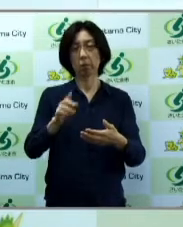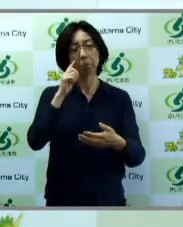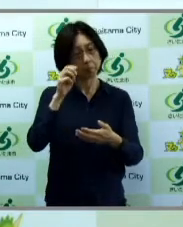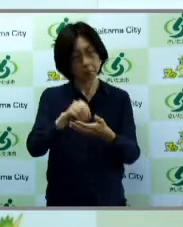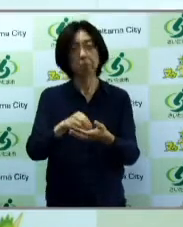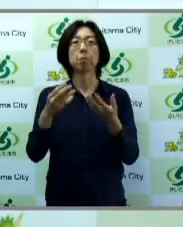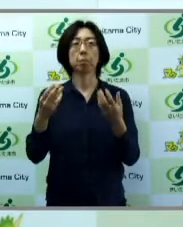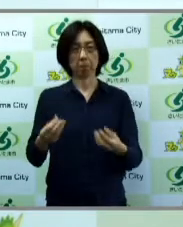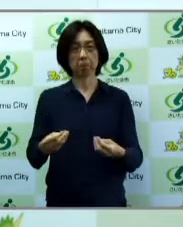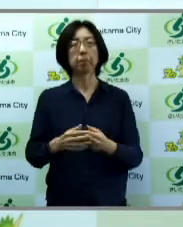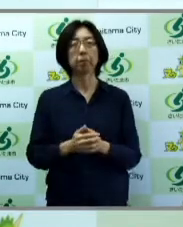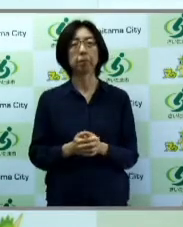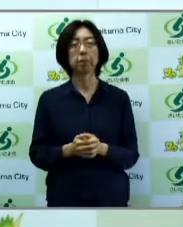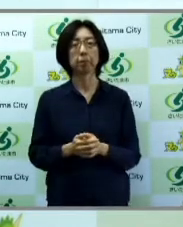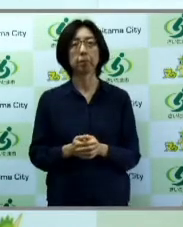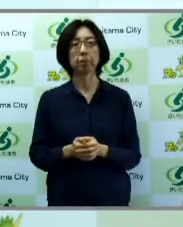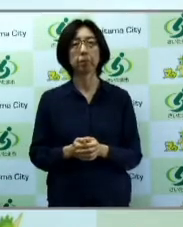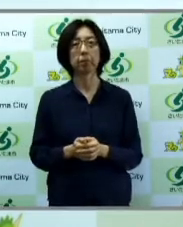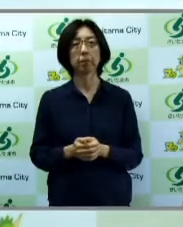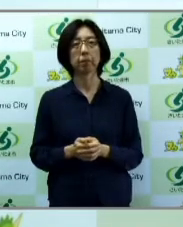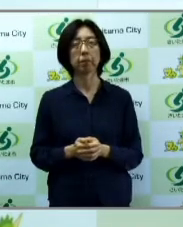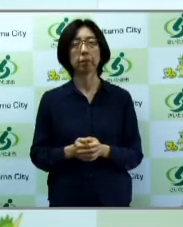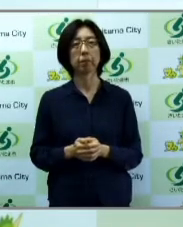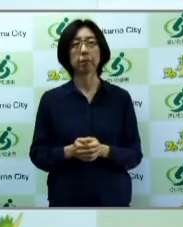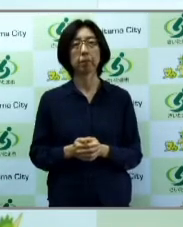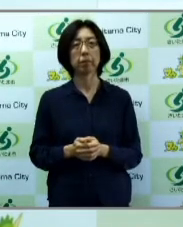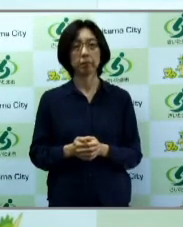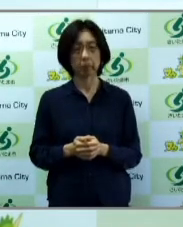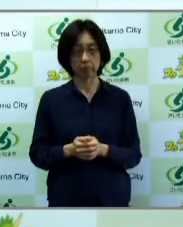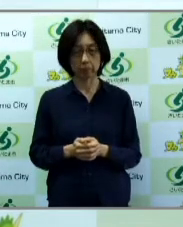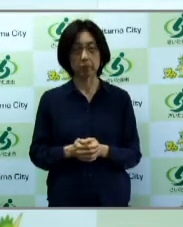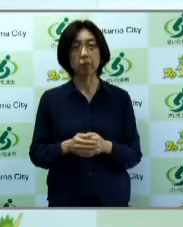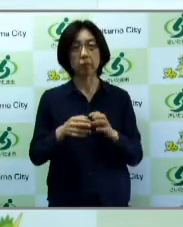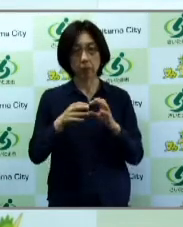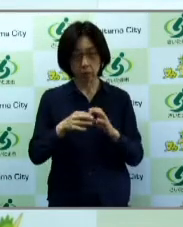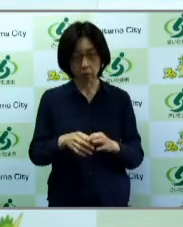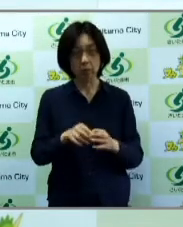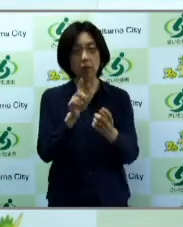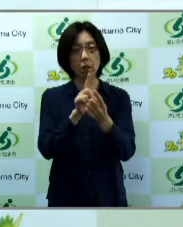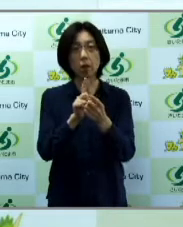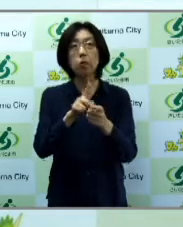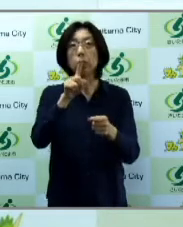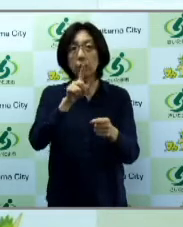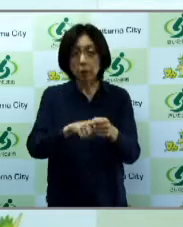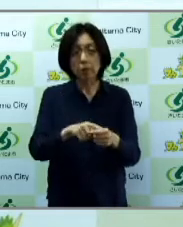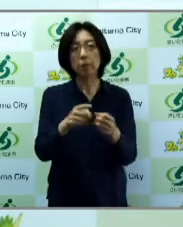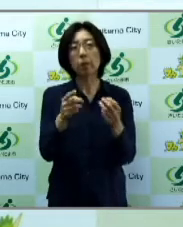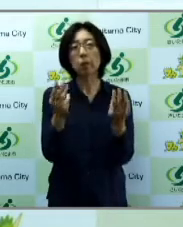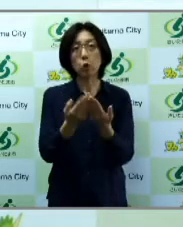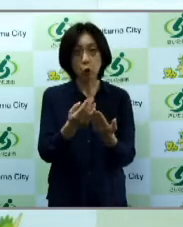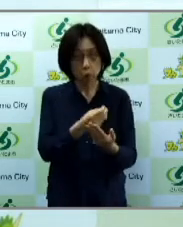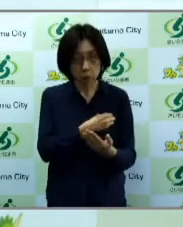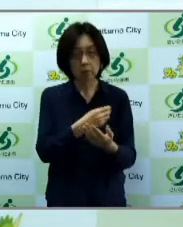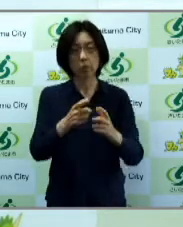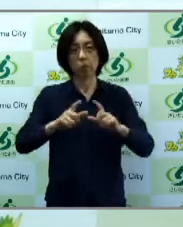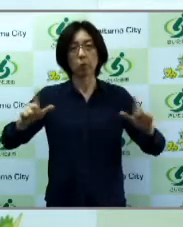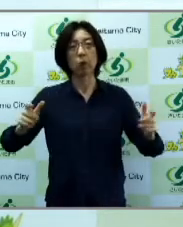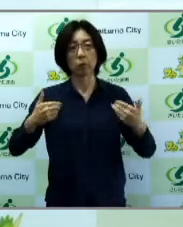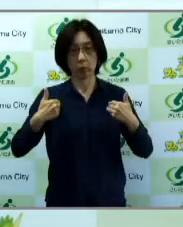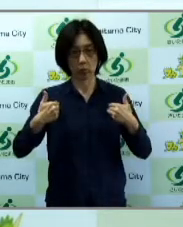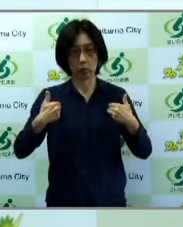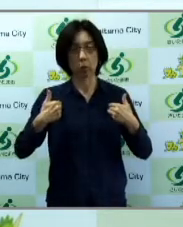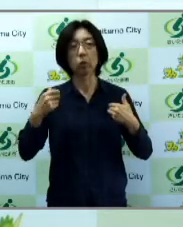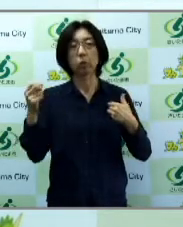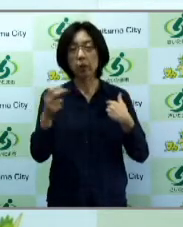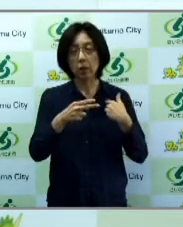やはりそれぞれの人員を強化をするということと合わせて、少しあの部局横断的に調整をしなければいけ